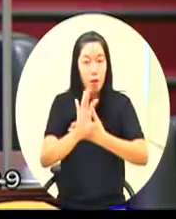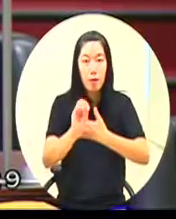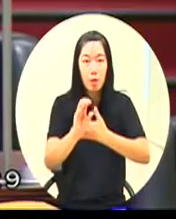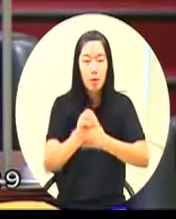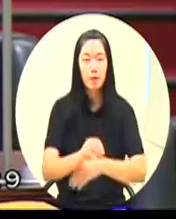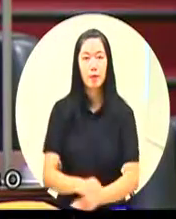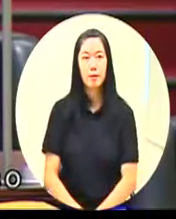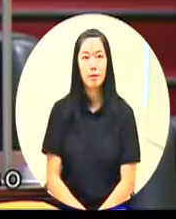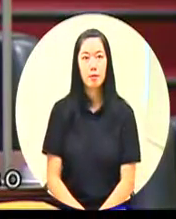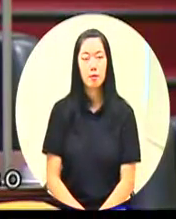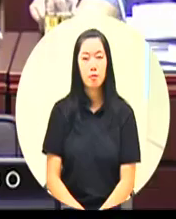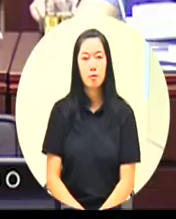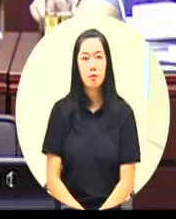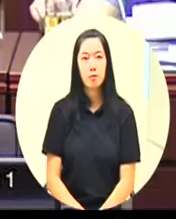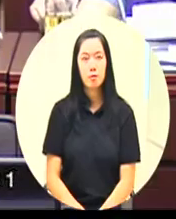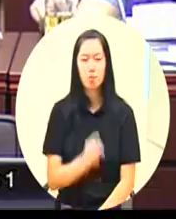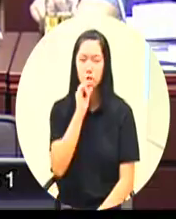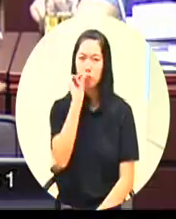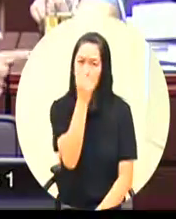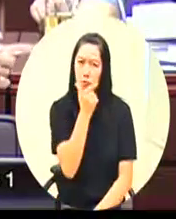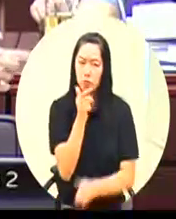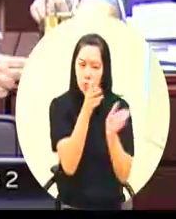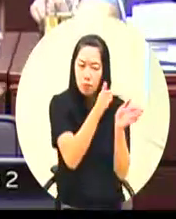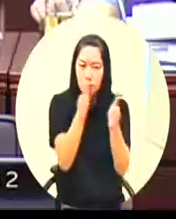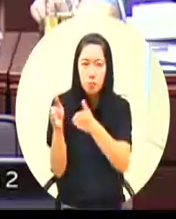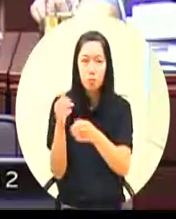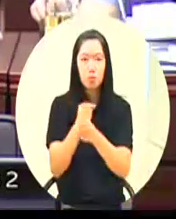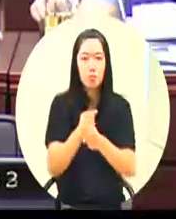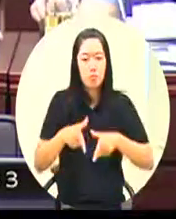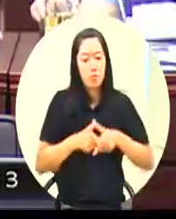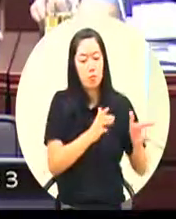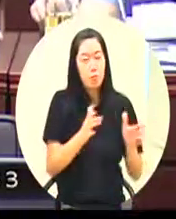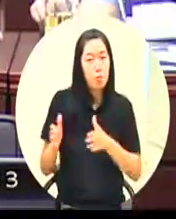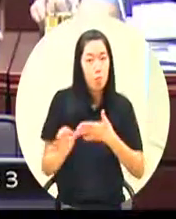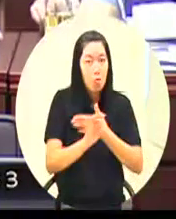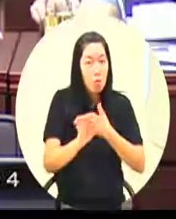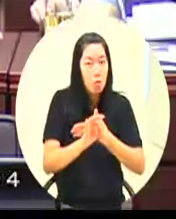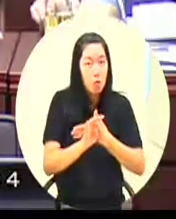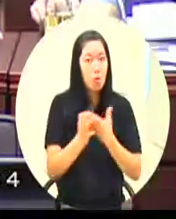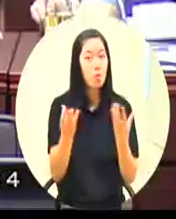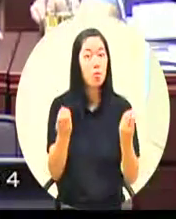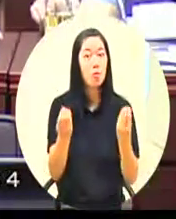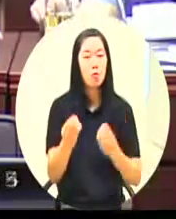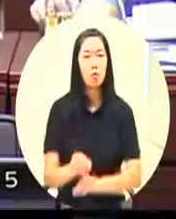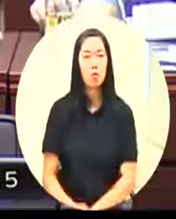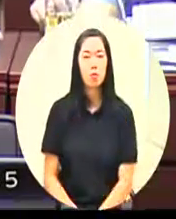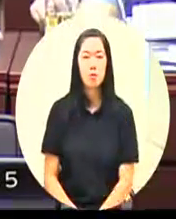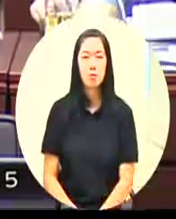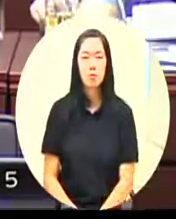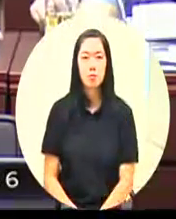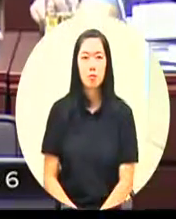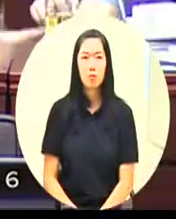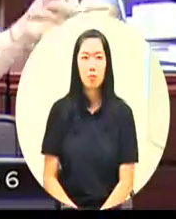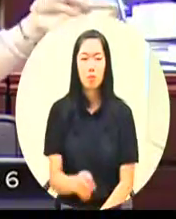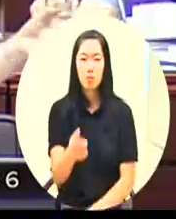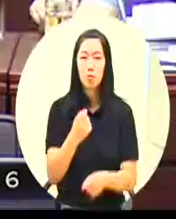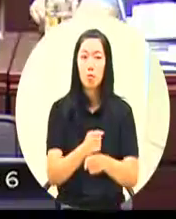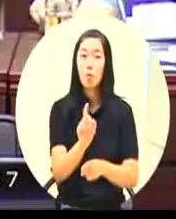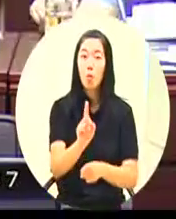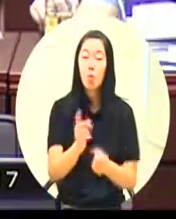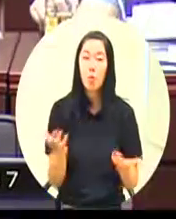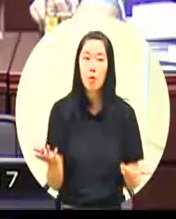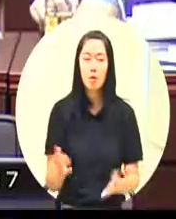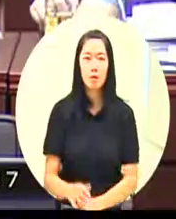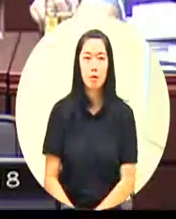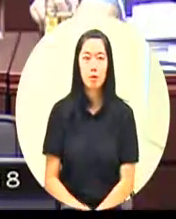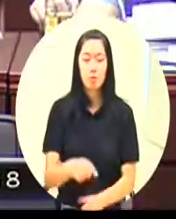我们大概没有做特别特定的心理测验，没有做这些。 为什么不做呢？ 我们做的是什么？请付出。